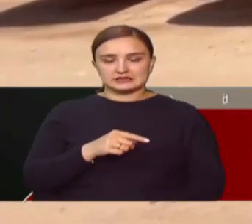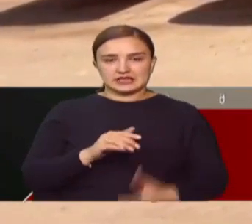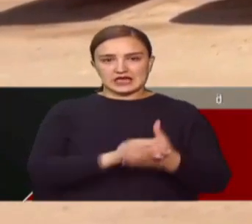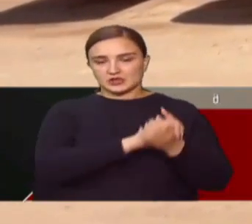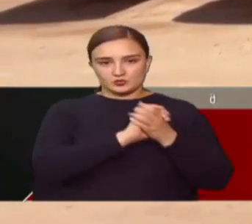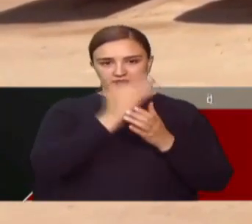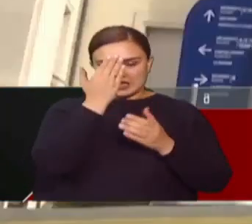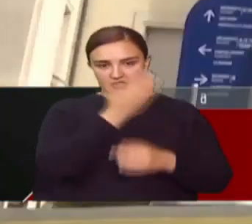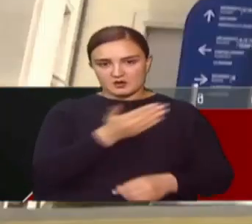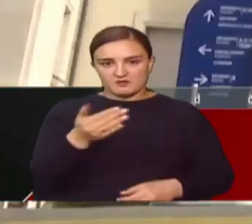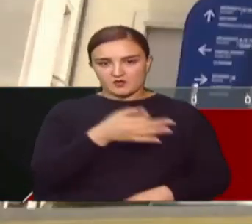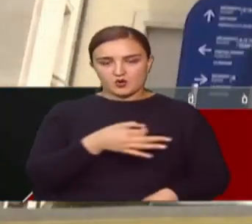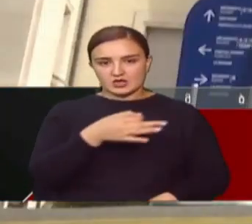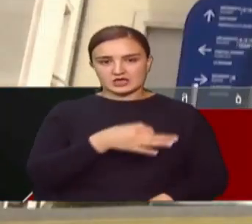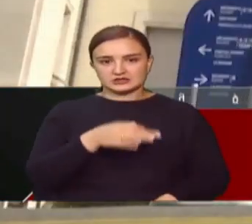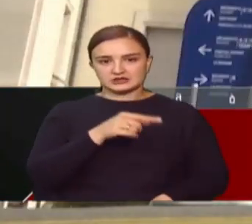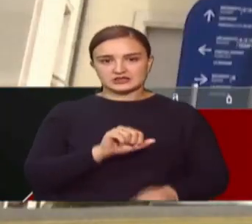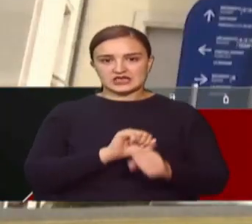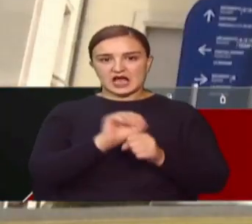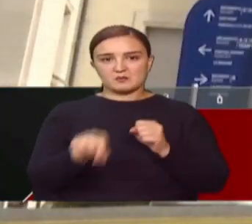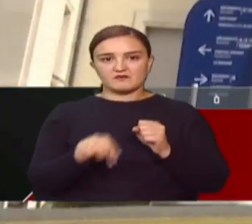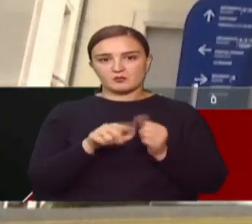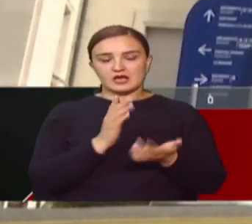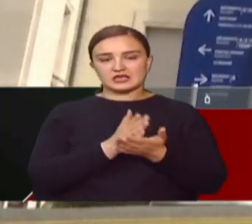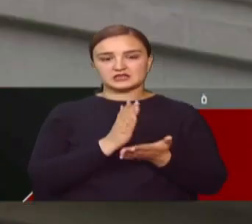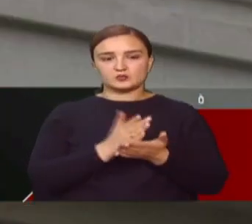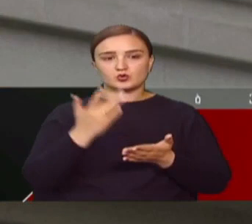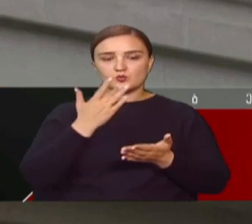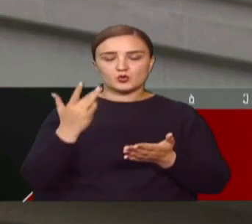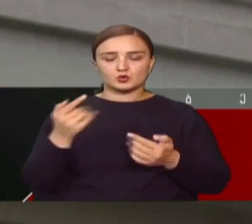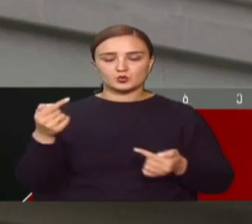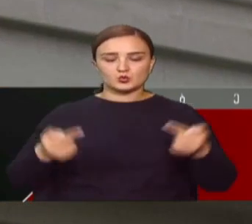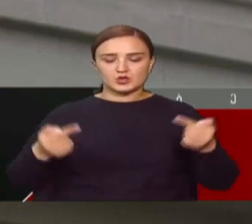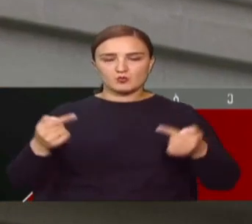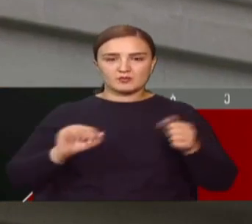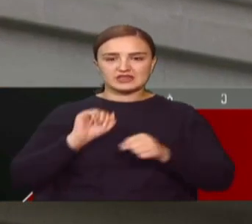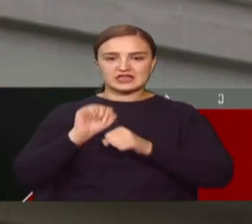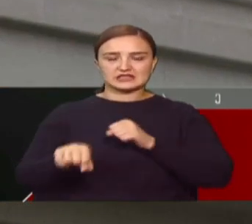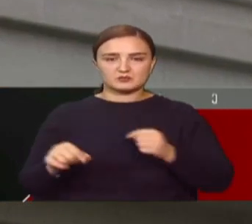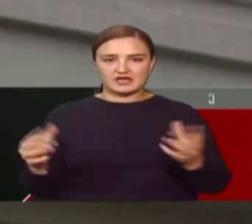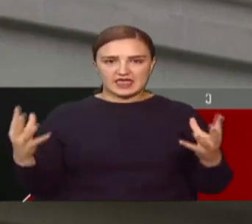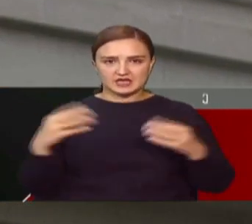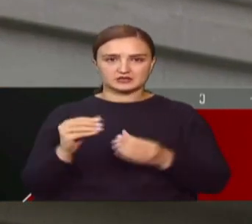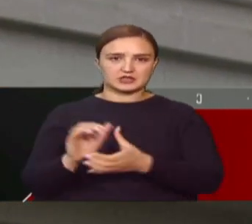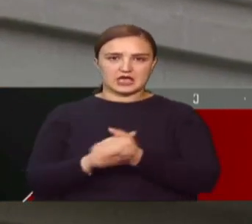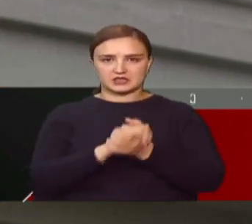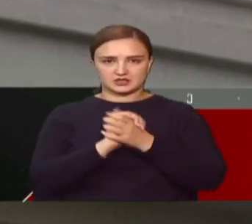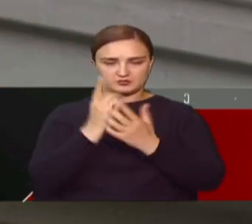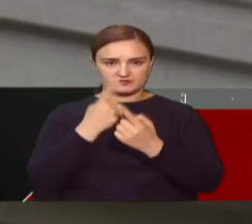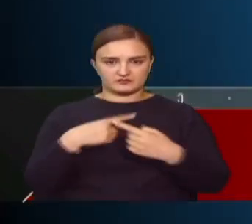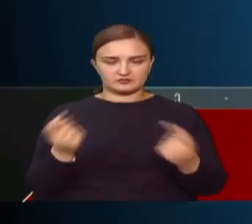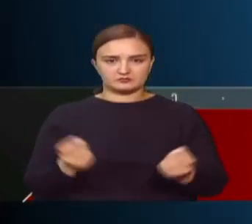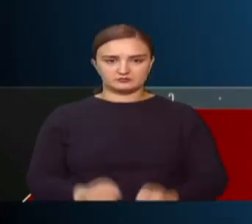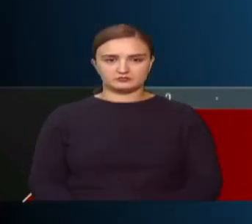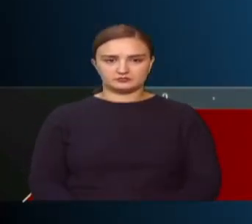ორგანიზაცია ახლა მათ სტიქიასთან გამკლავების მიზნით არსებული პოლიტიკური უთანხმოების დაძლევისკენ და გაერთიანებისკენ მოუწოდებს. Მე